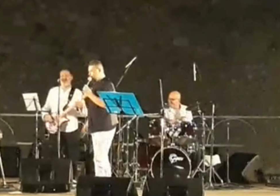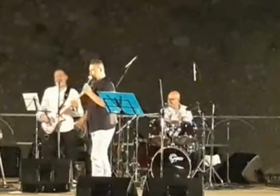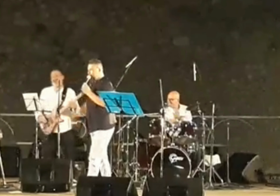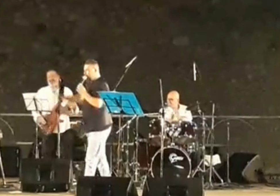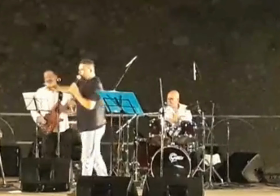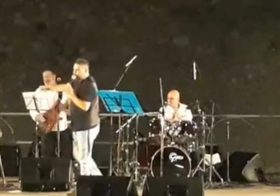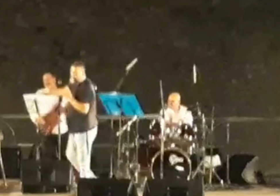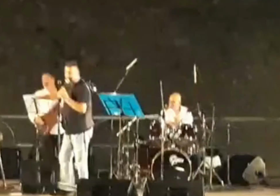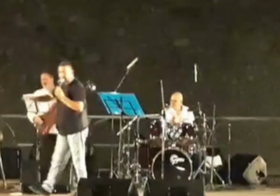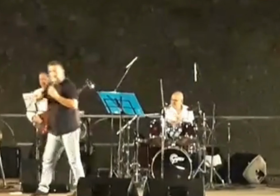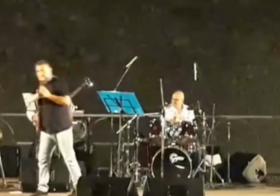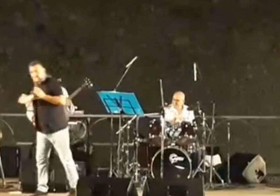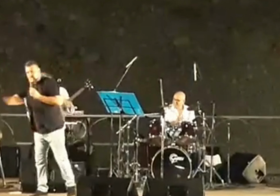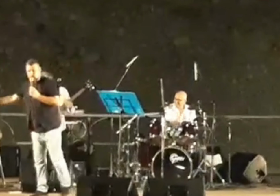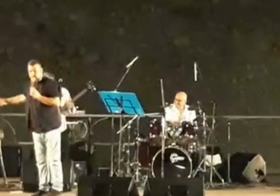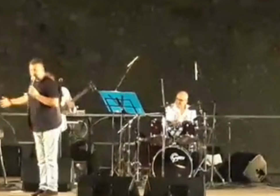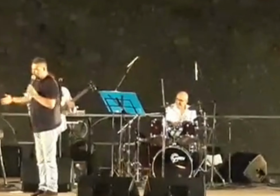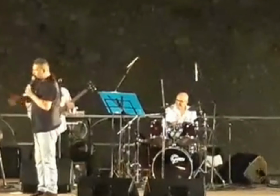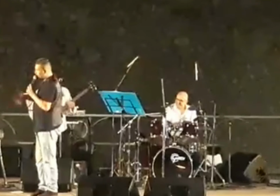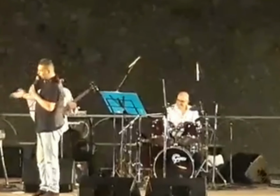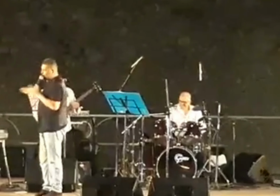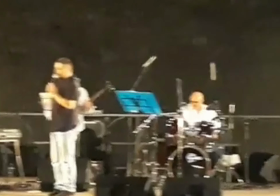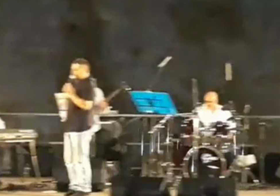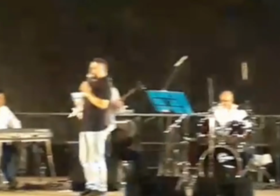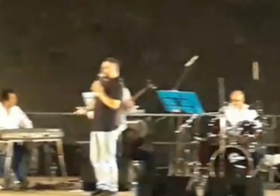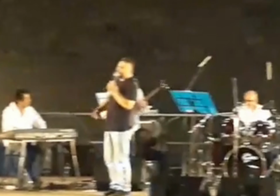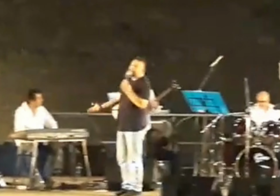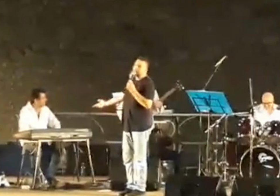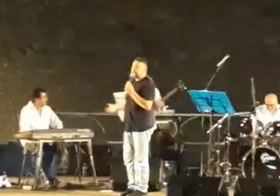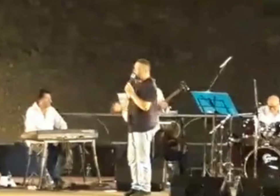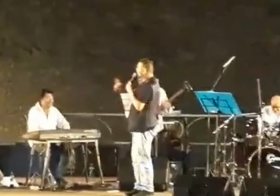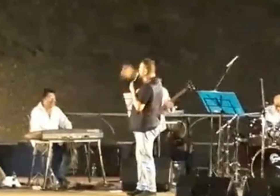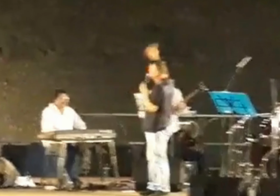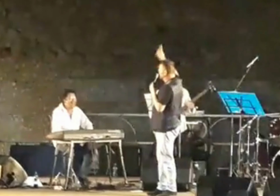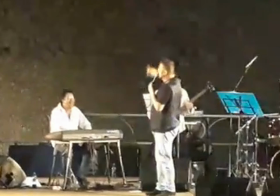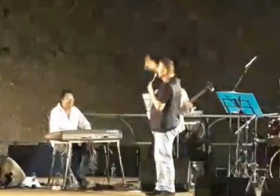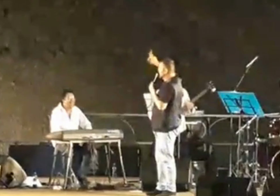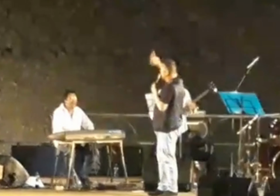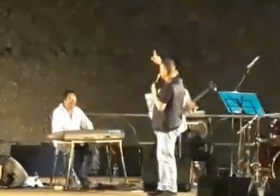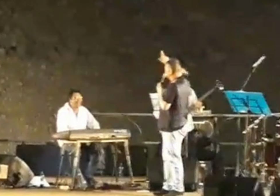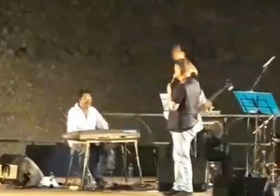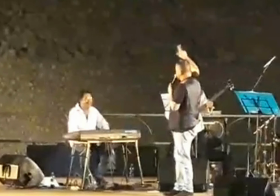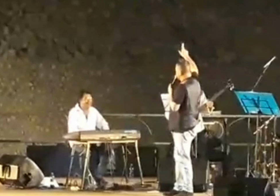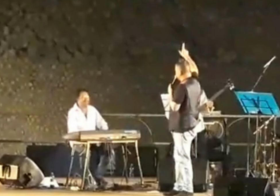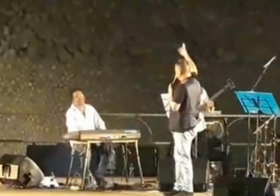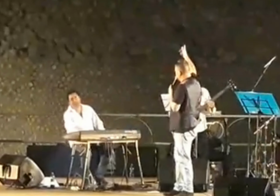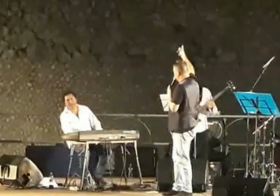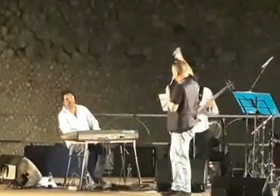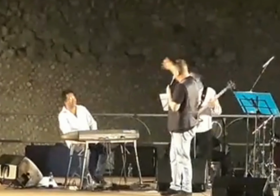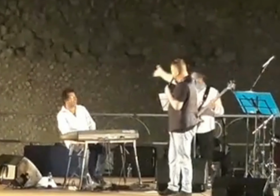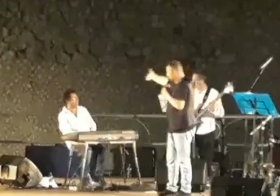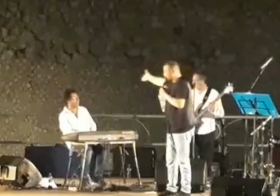Questo qui non so chi sia, si è presentato, però mi hanno detto che di Cassio Square Garden,